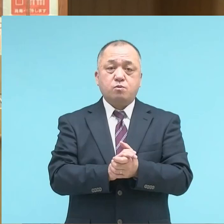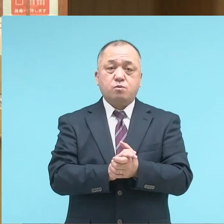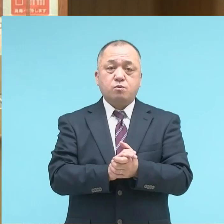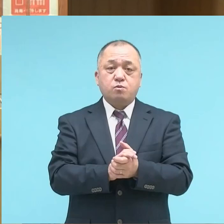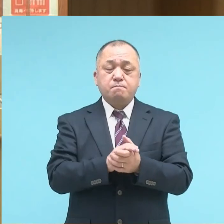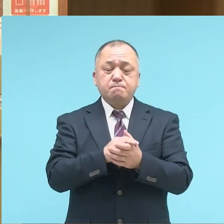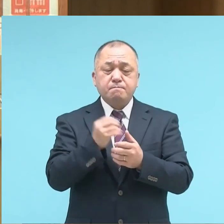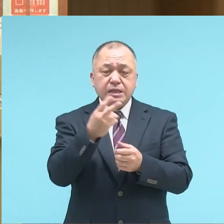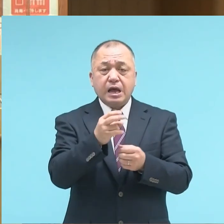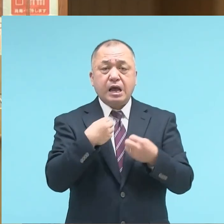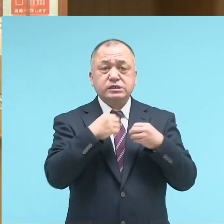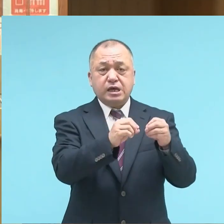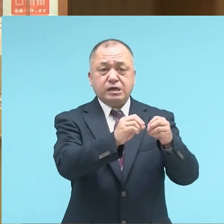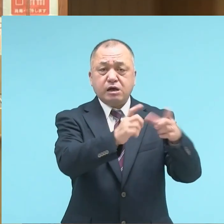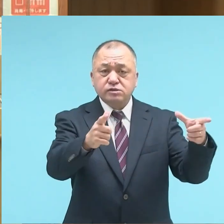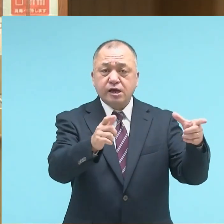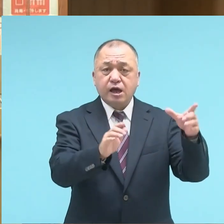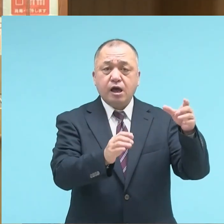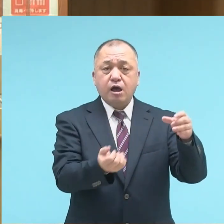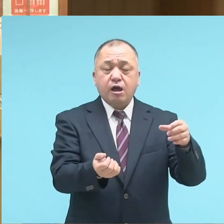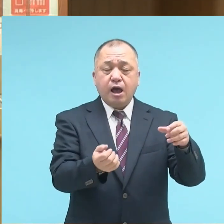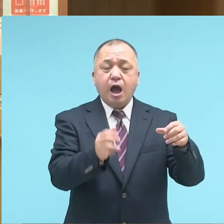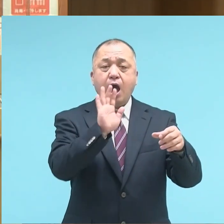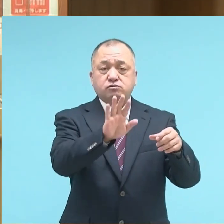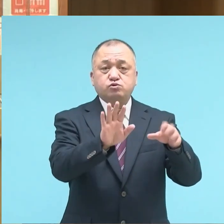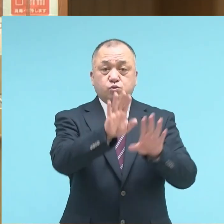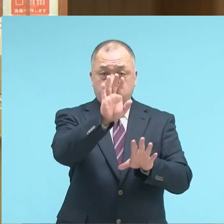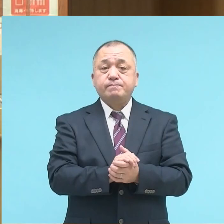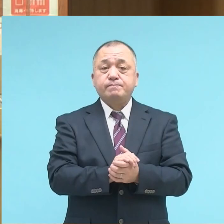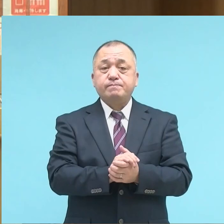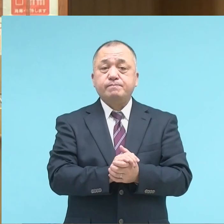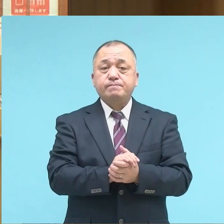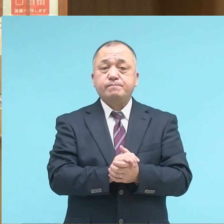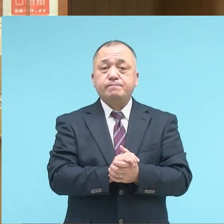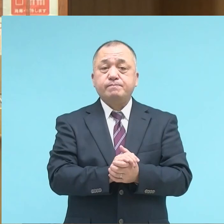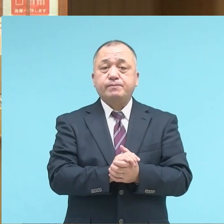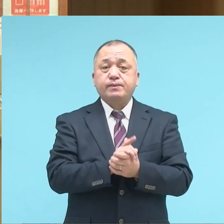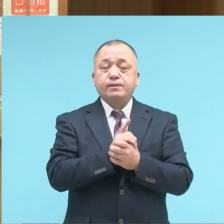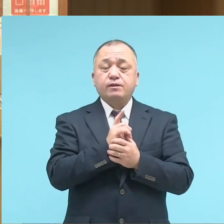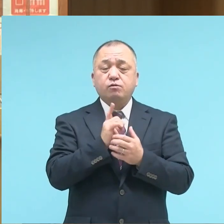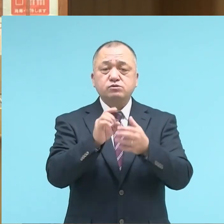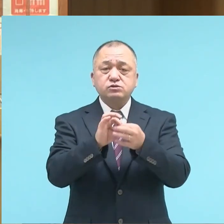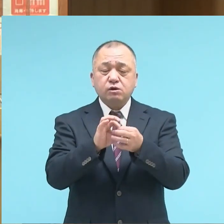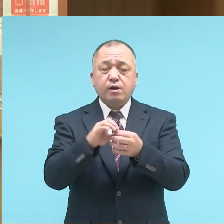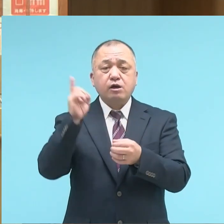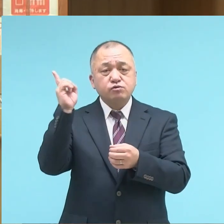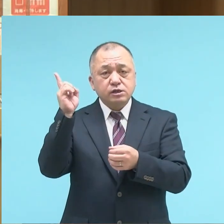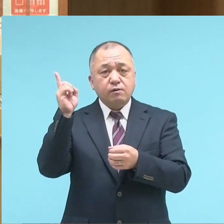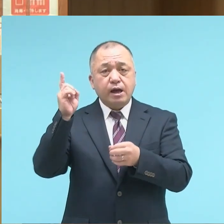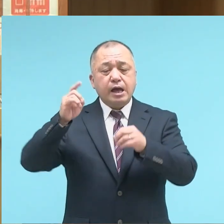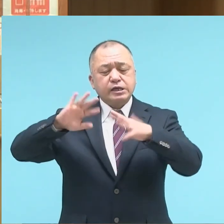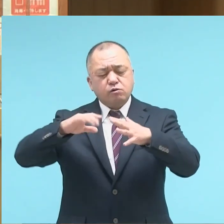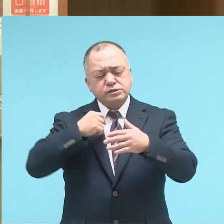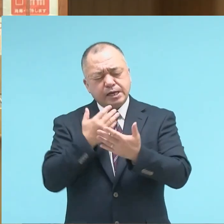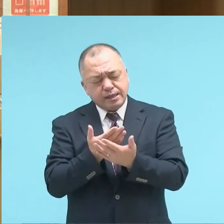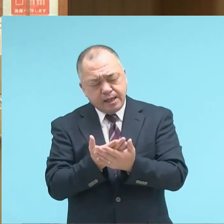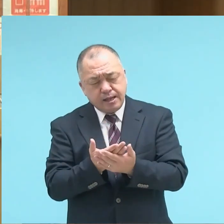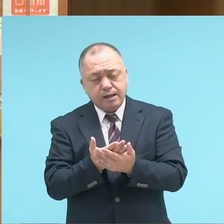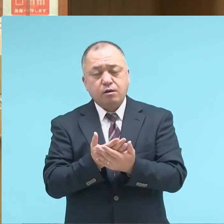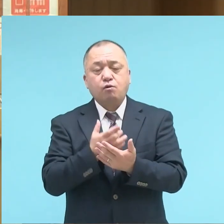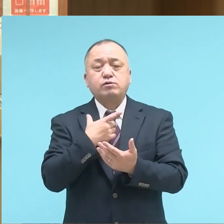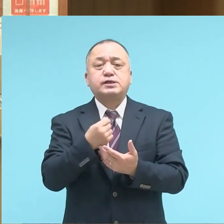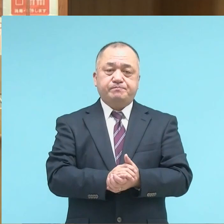感染拡大が今起きているという状況がございますので、その点についてはぜひ議論いただきたかったという